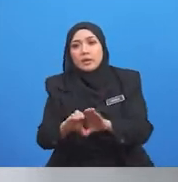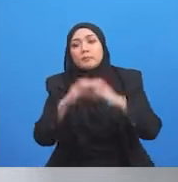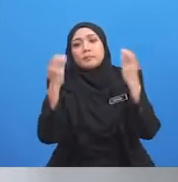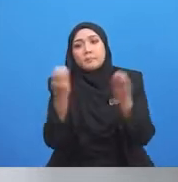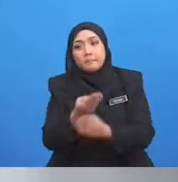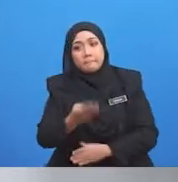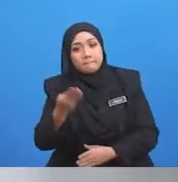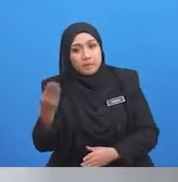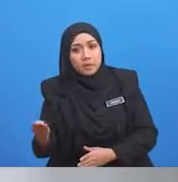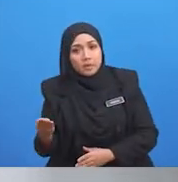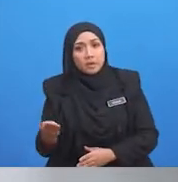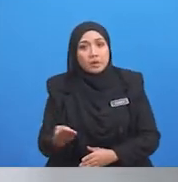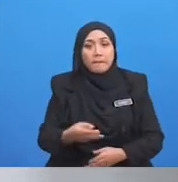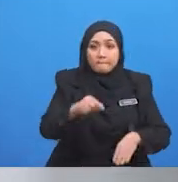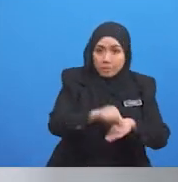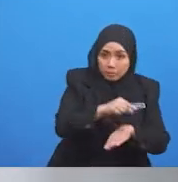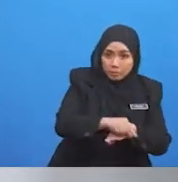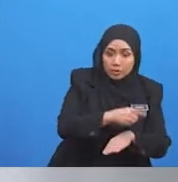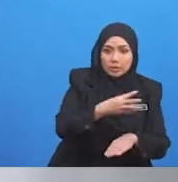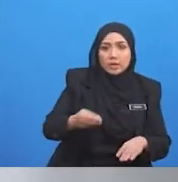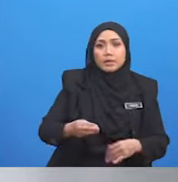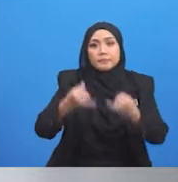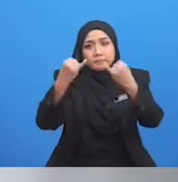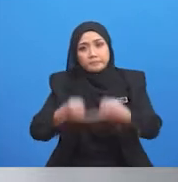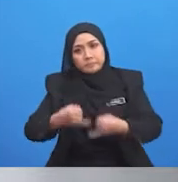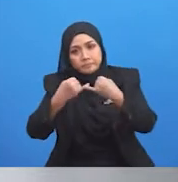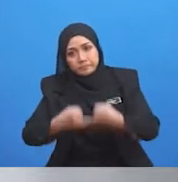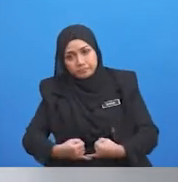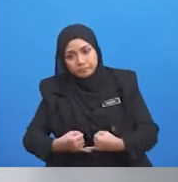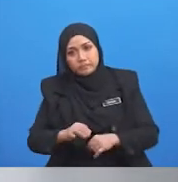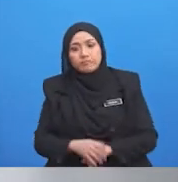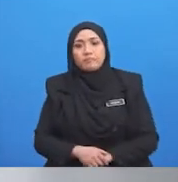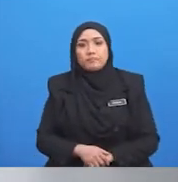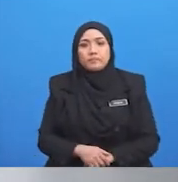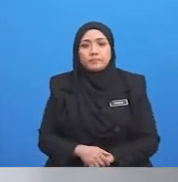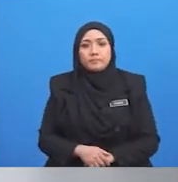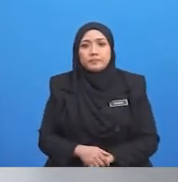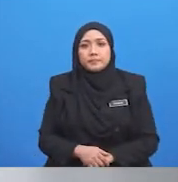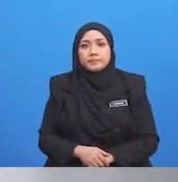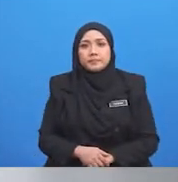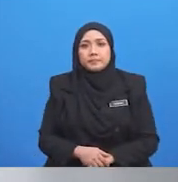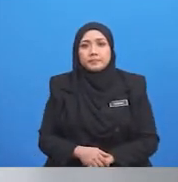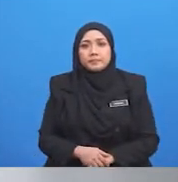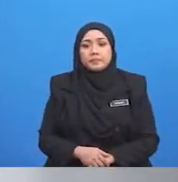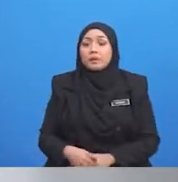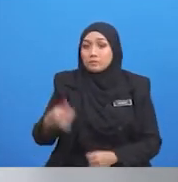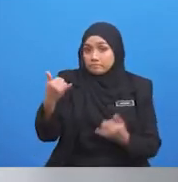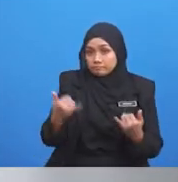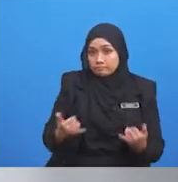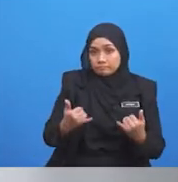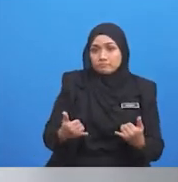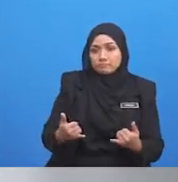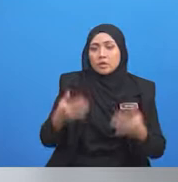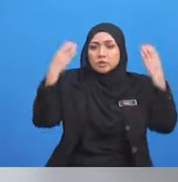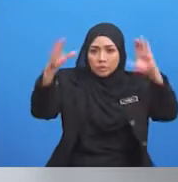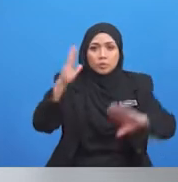industri bergantung kepada satu produk tersebut seperti yang saya nyatakan di atas tadi. Di sini, saya